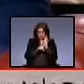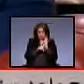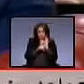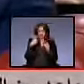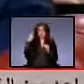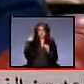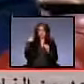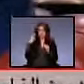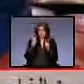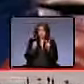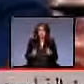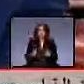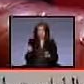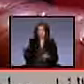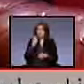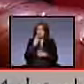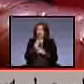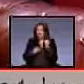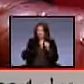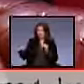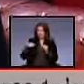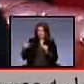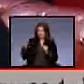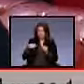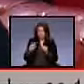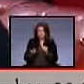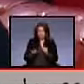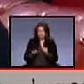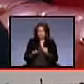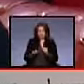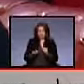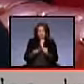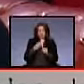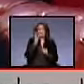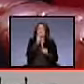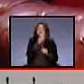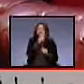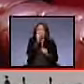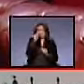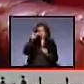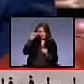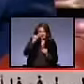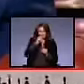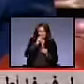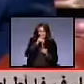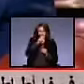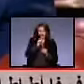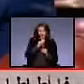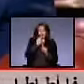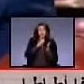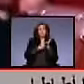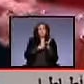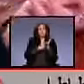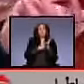الضابط يقول قلت له ابني، قلت له ابني، قال لي ايه وساعتها لا هي اكتر جمله معاك اللي يثبت حاجه زي